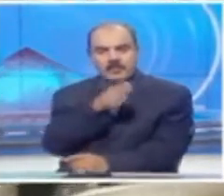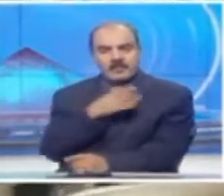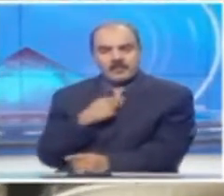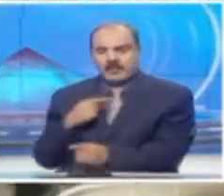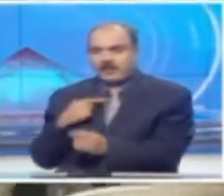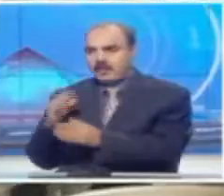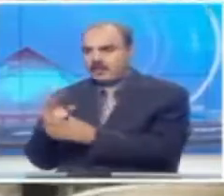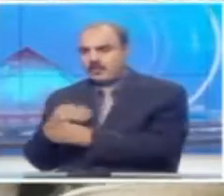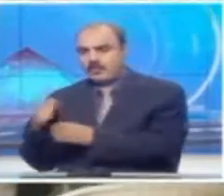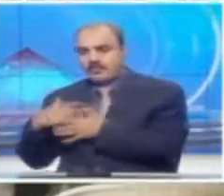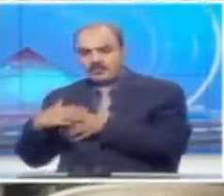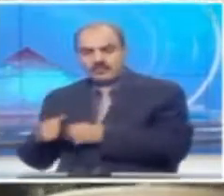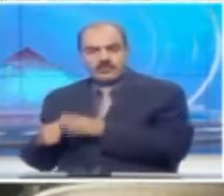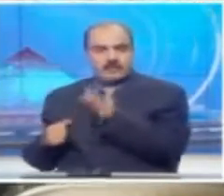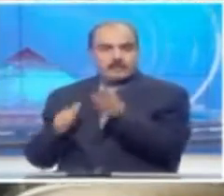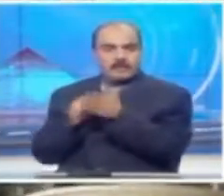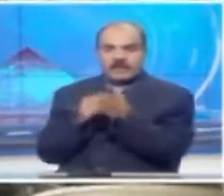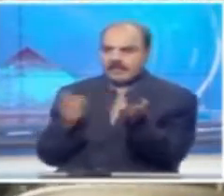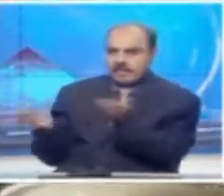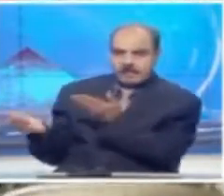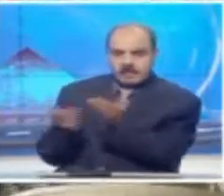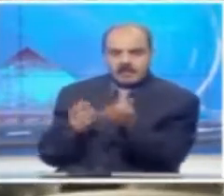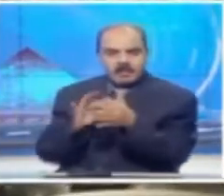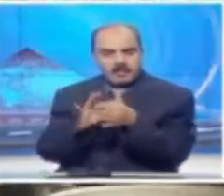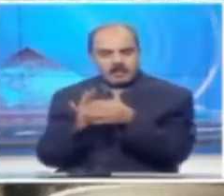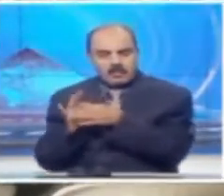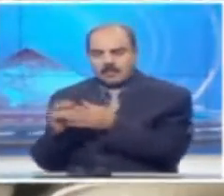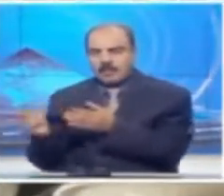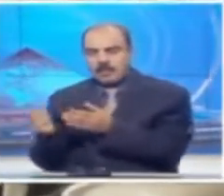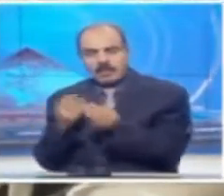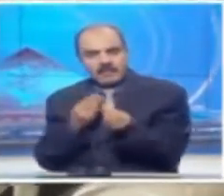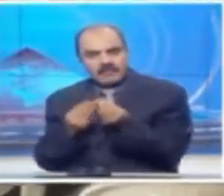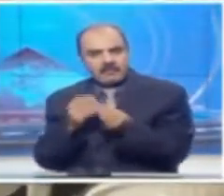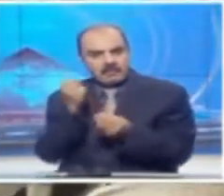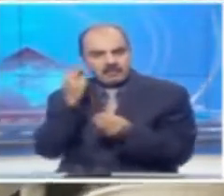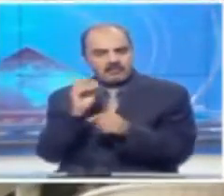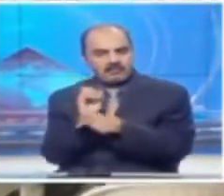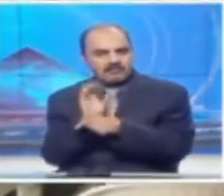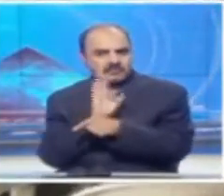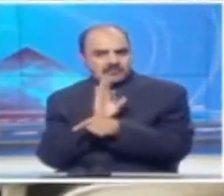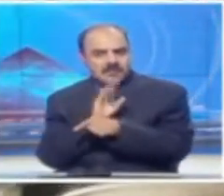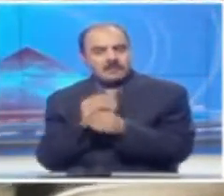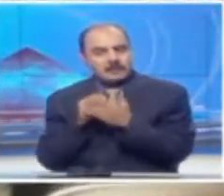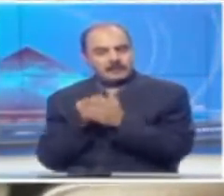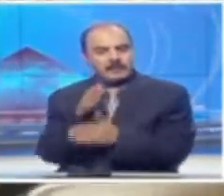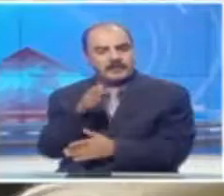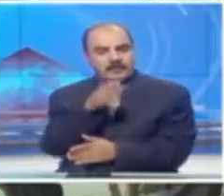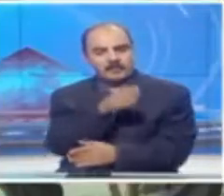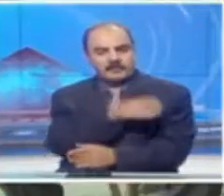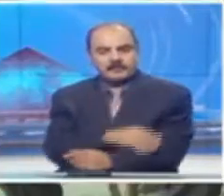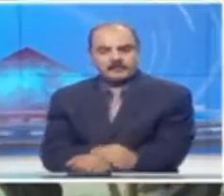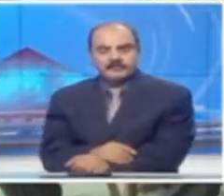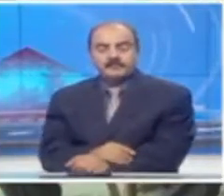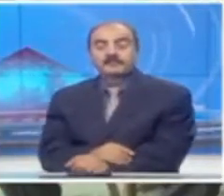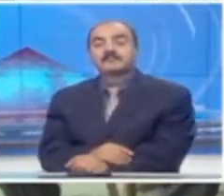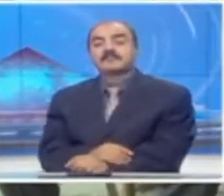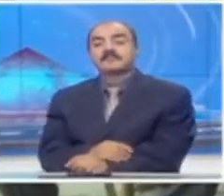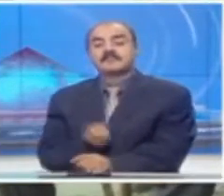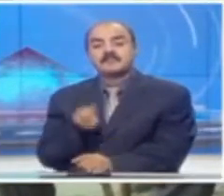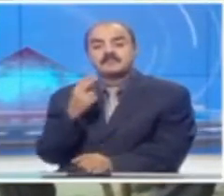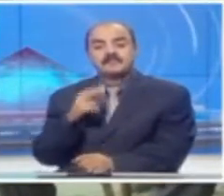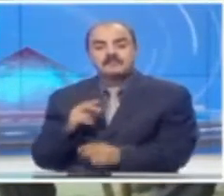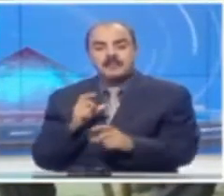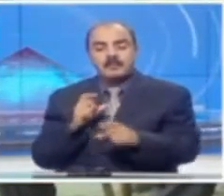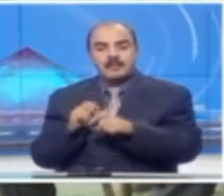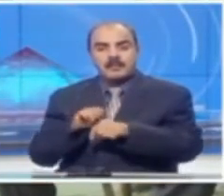الوصل بين وزارة الصحة، فأي رسائل، أي تثقيف صحة، أي حاجة أنا اللي بوصلها للبيت. ومن خلال مبادرة